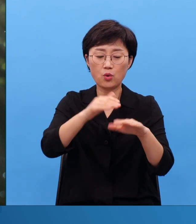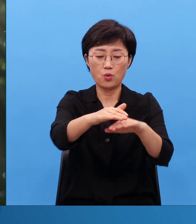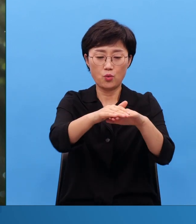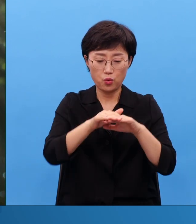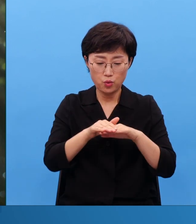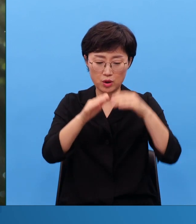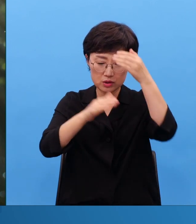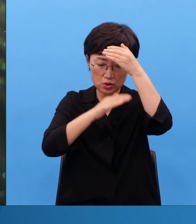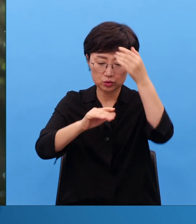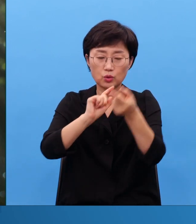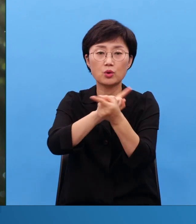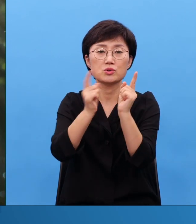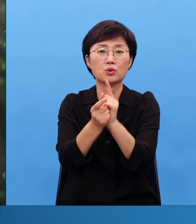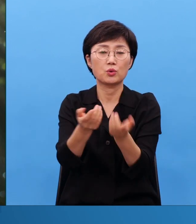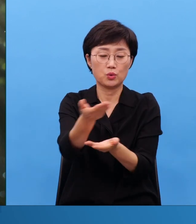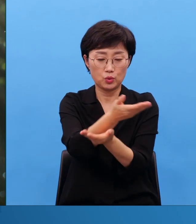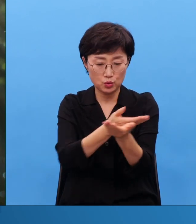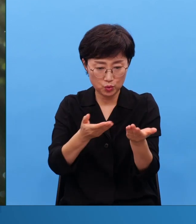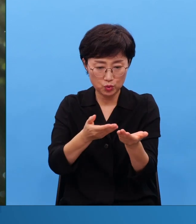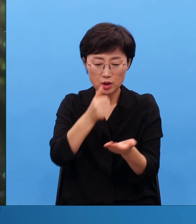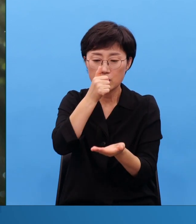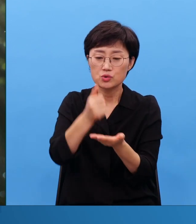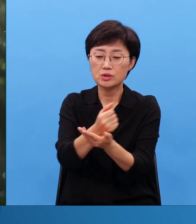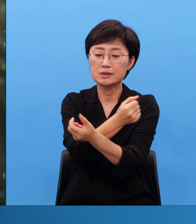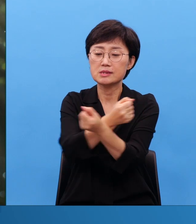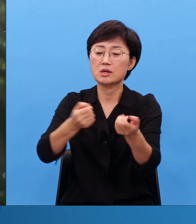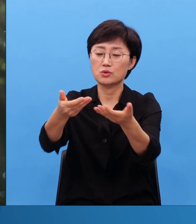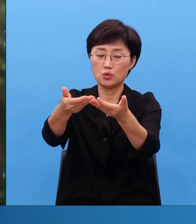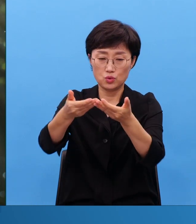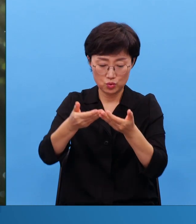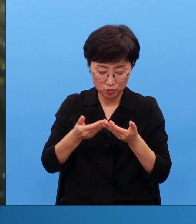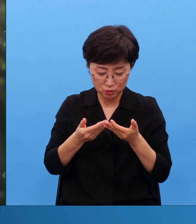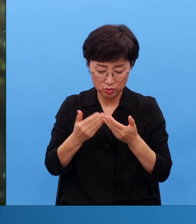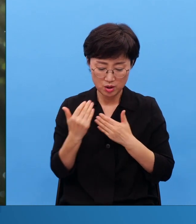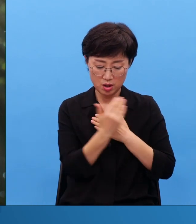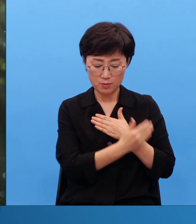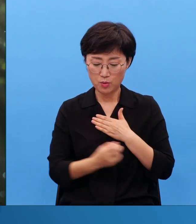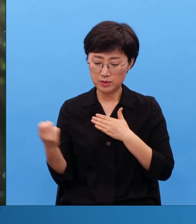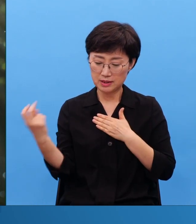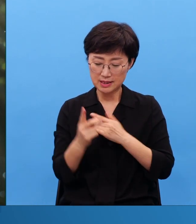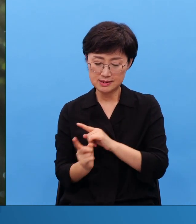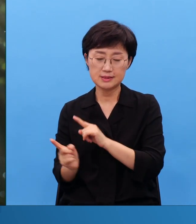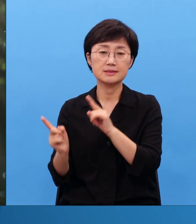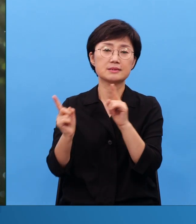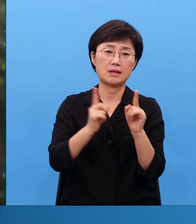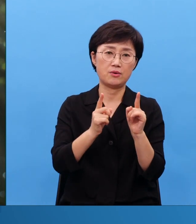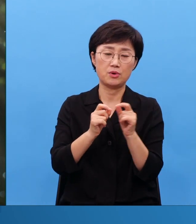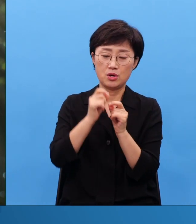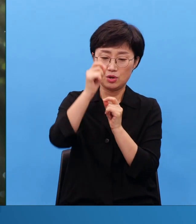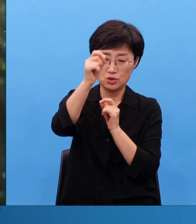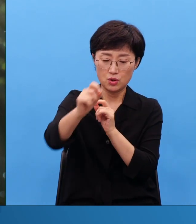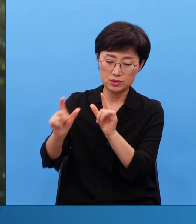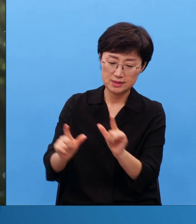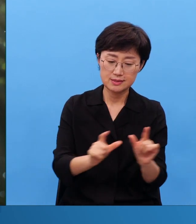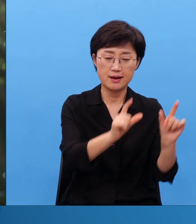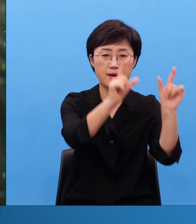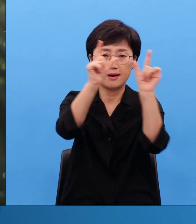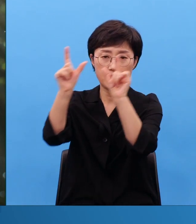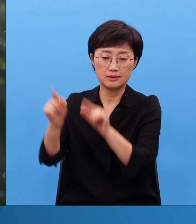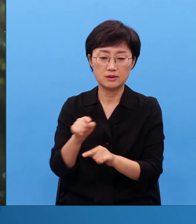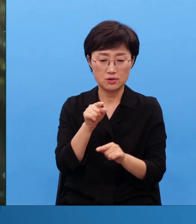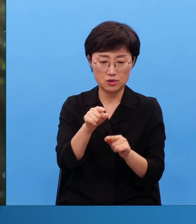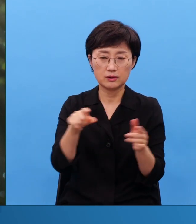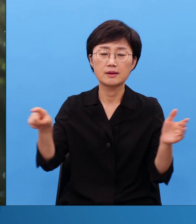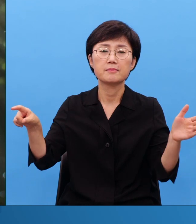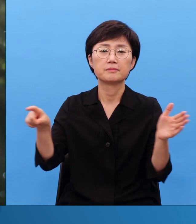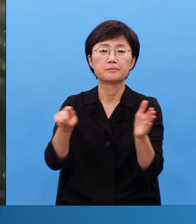거룩한 공예와 성도가 서로 교통하는 것과 죄를 사여 주신 것과 몸이 달산 것과